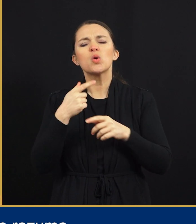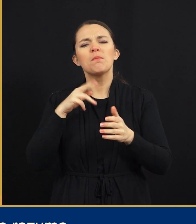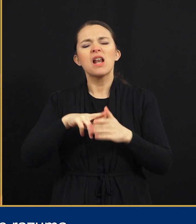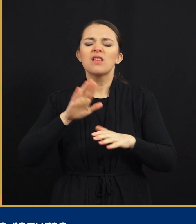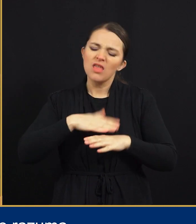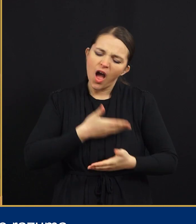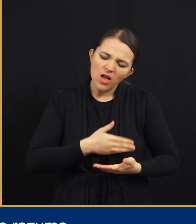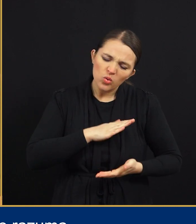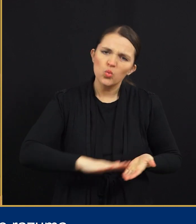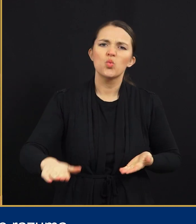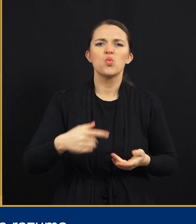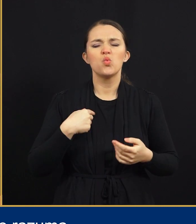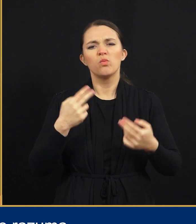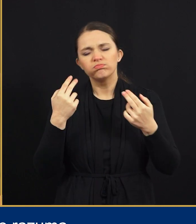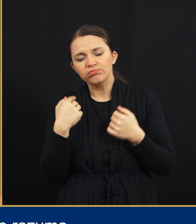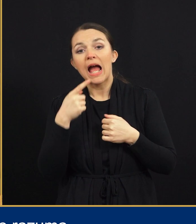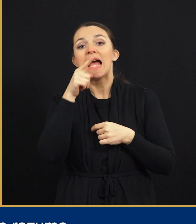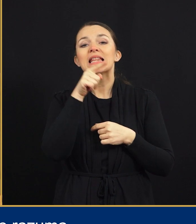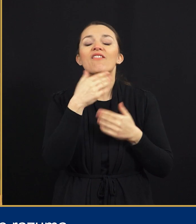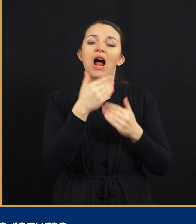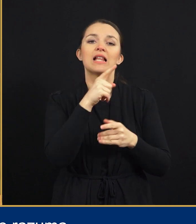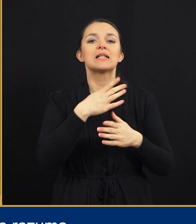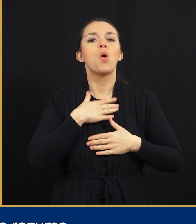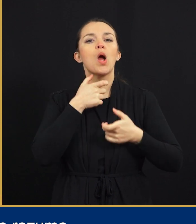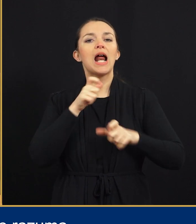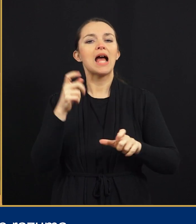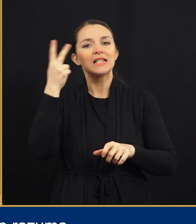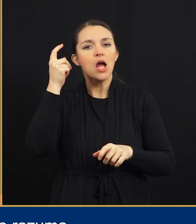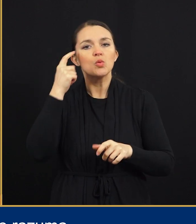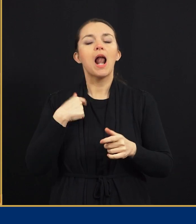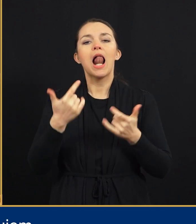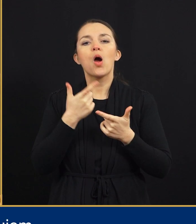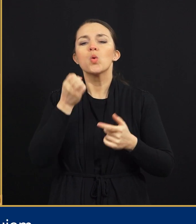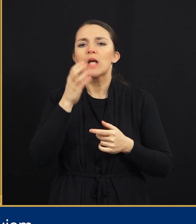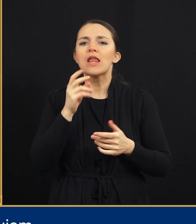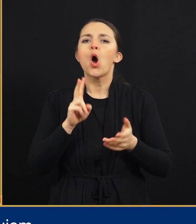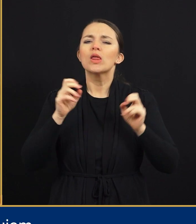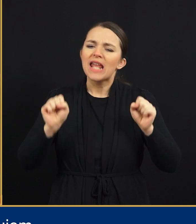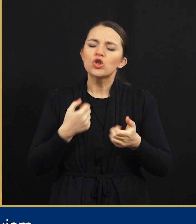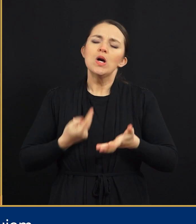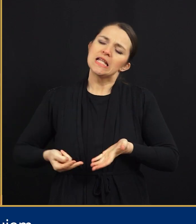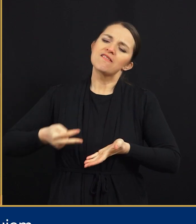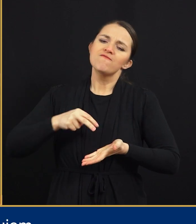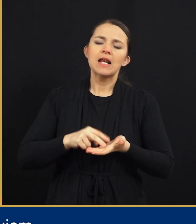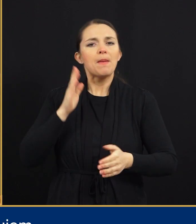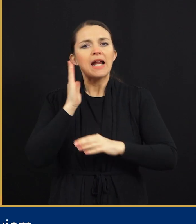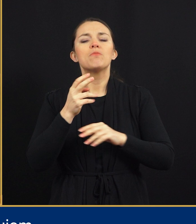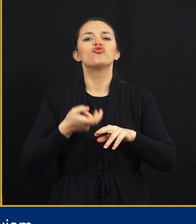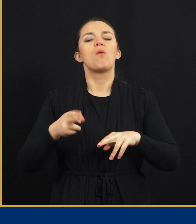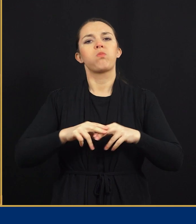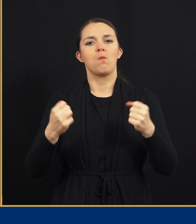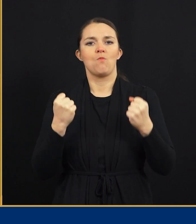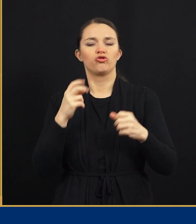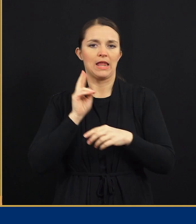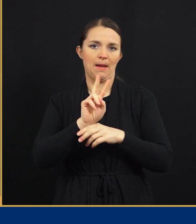ampak hvala, ti si tisti moj glas razuma, da se lahko dvignem vsak dan, kadar je težko in nadaljujem pot še močnejša.